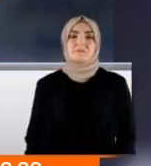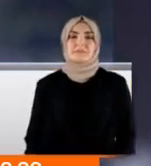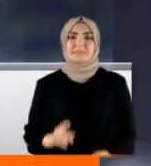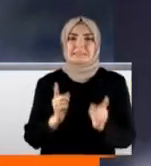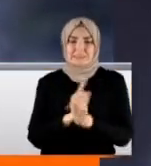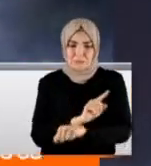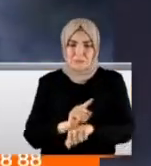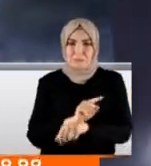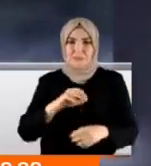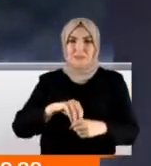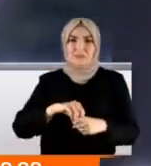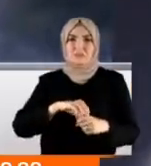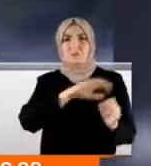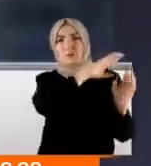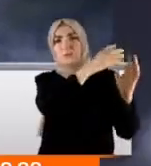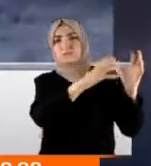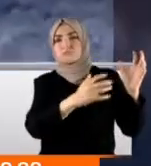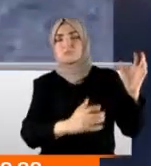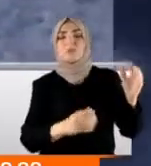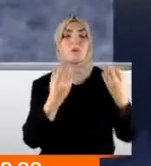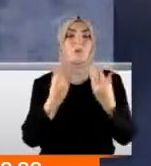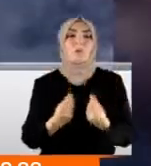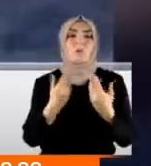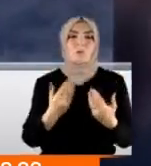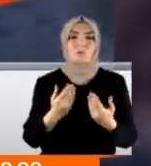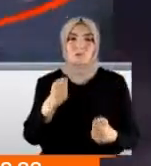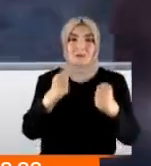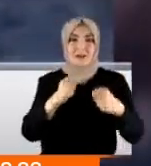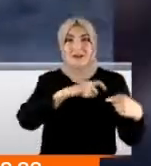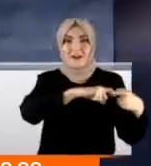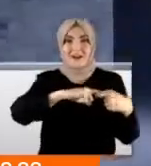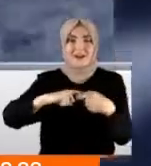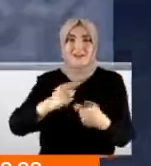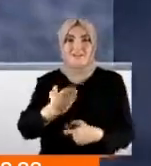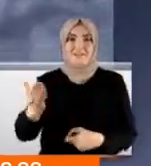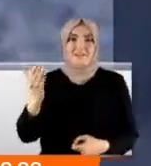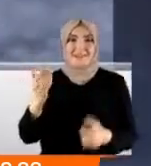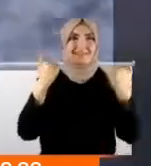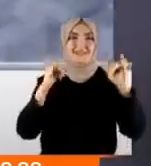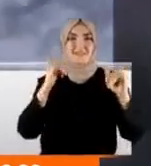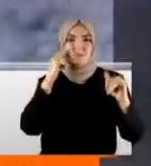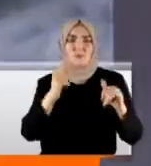Saniyeler içinde çöktü. Karavancıların Kanarya Adaları tatili kabusa döndü.